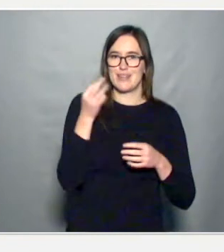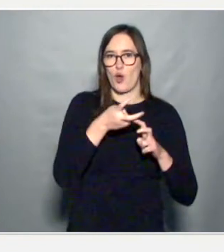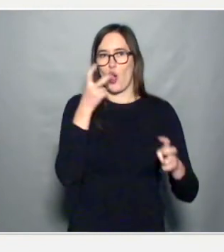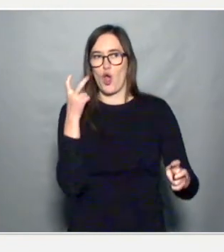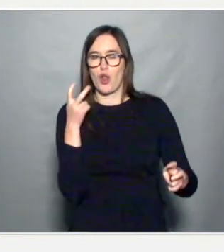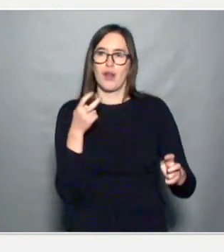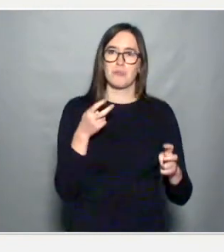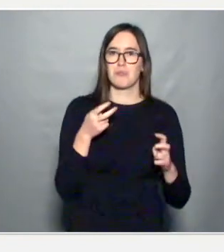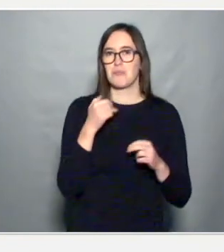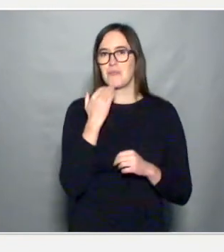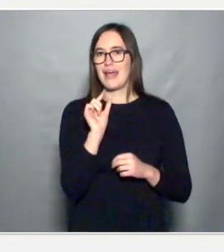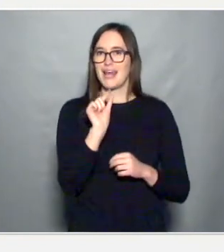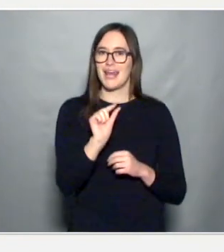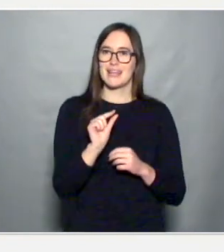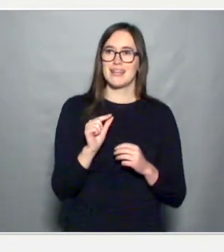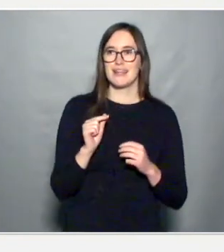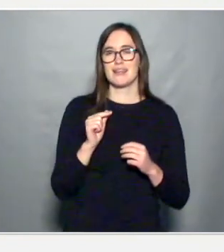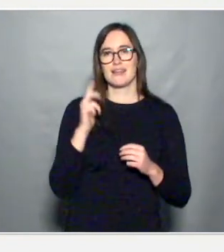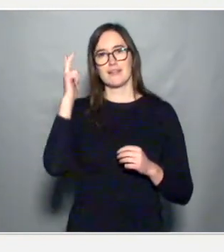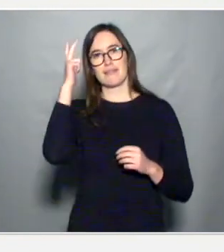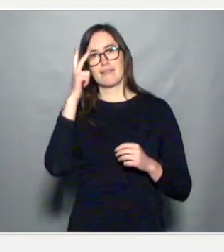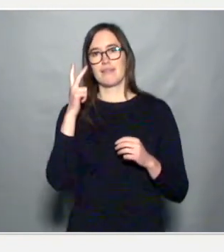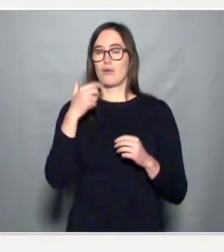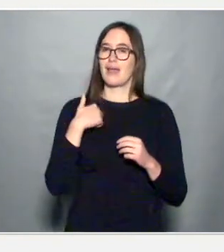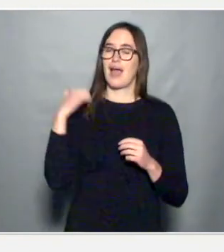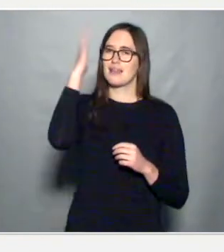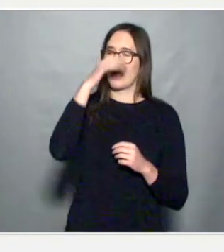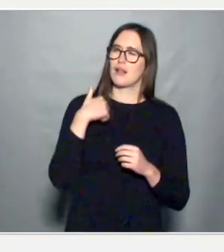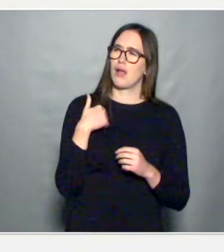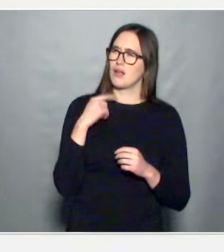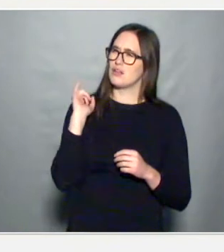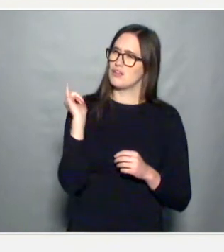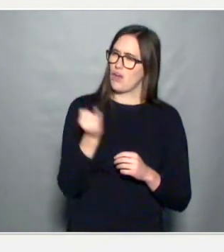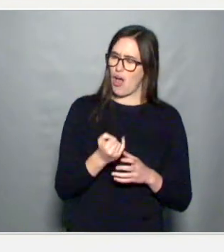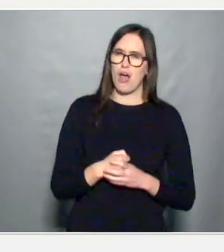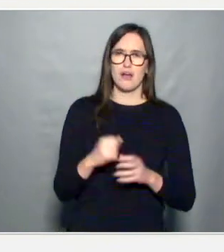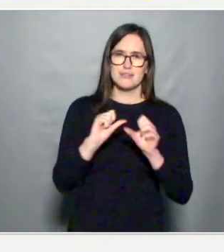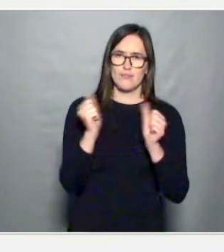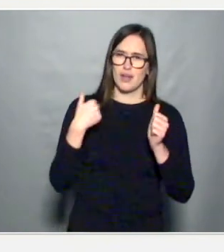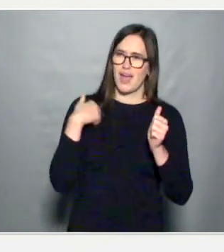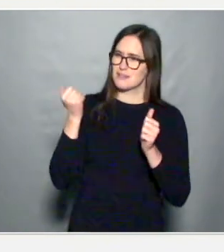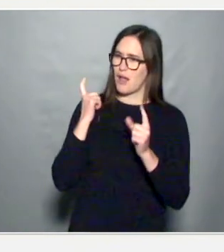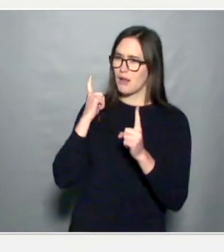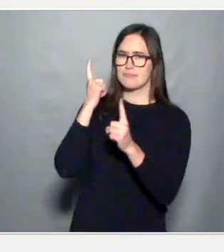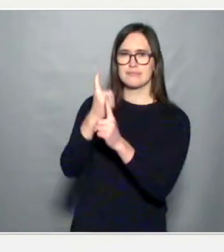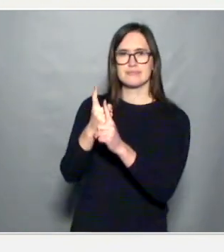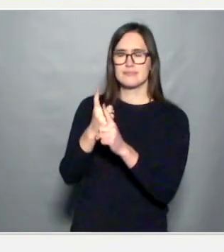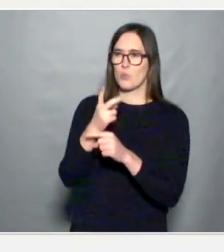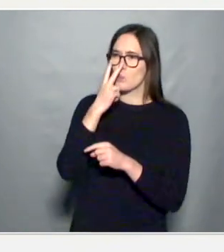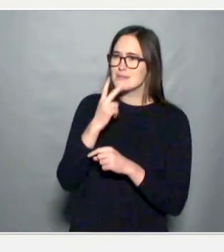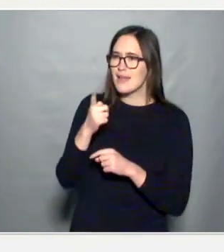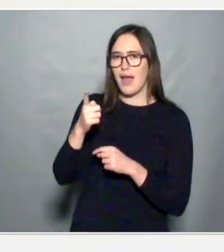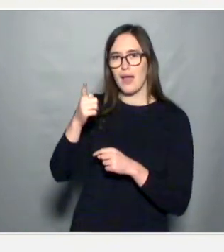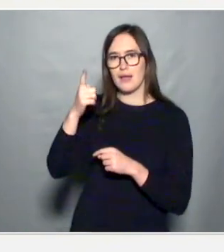sådär, lite på lyset, så tänkte jag att det är klart jag ska gå fram till den här killen och titta om det